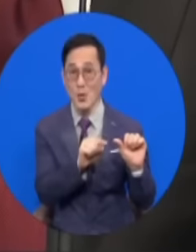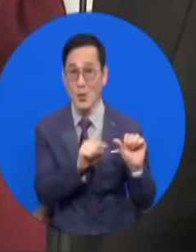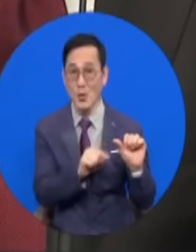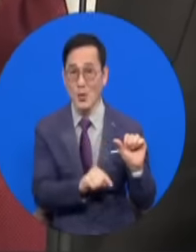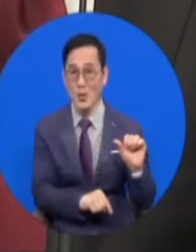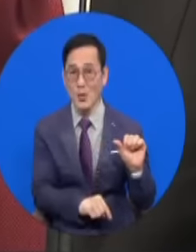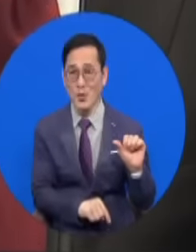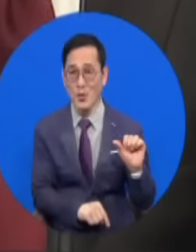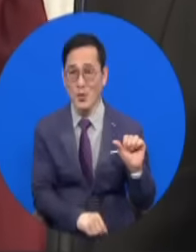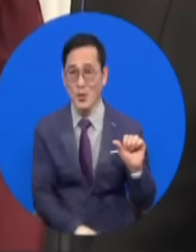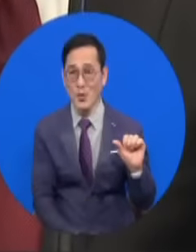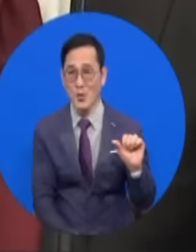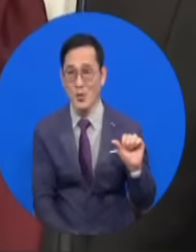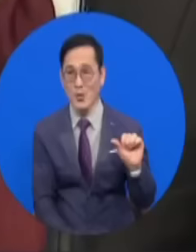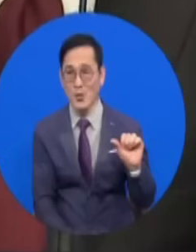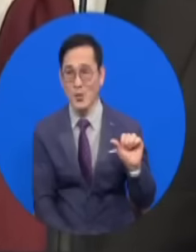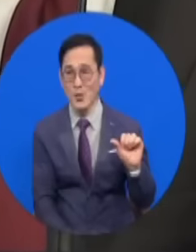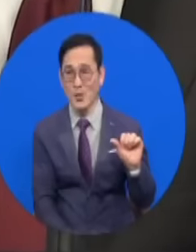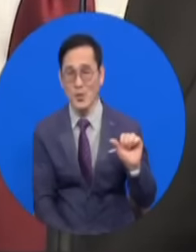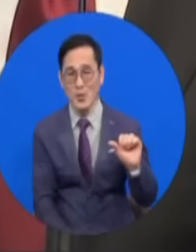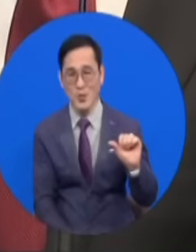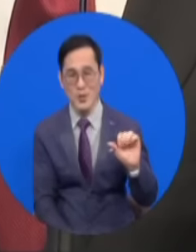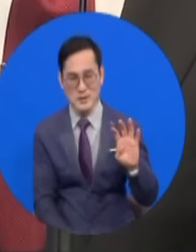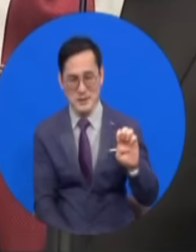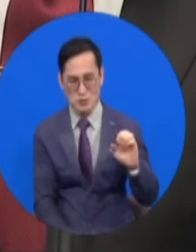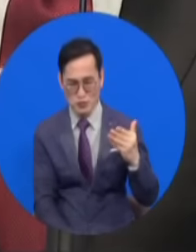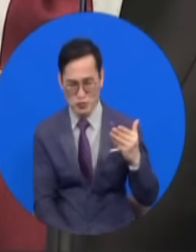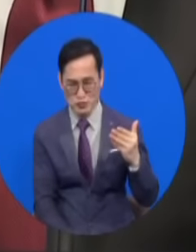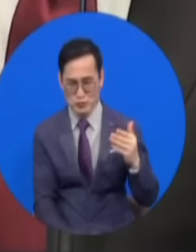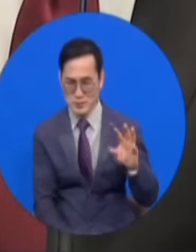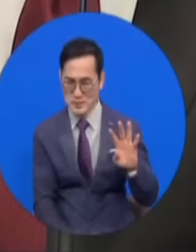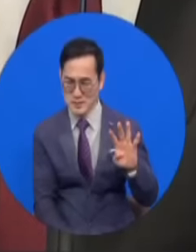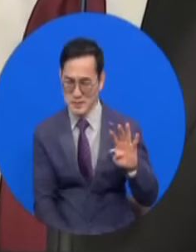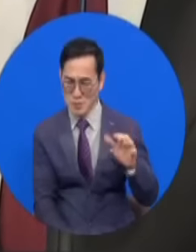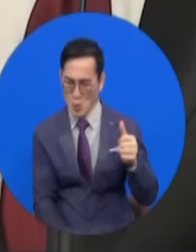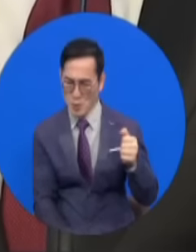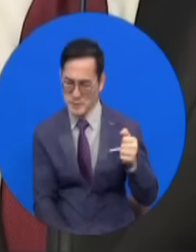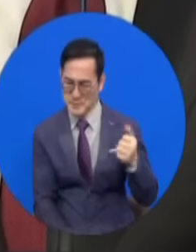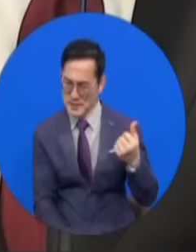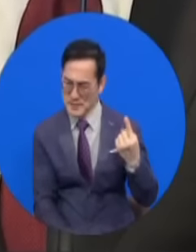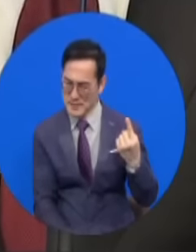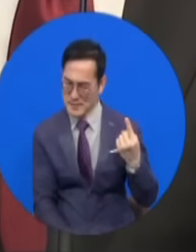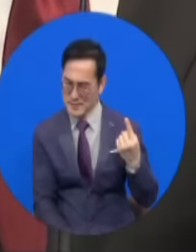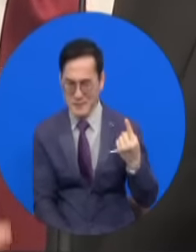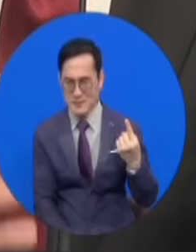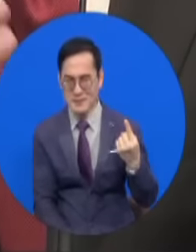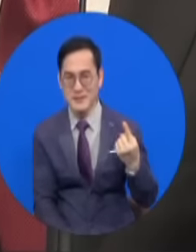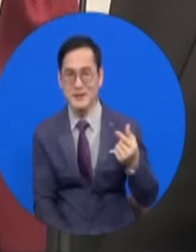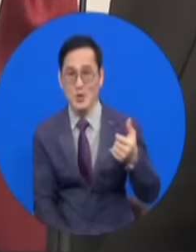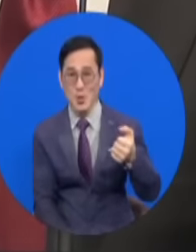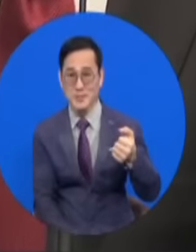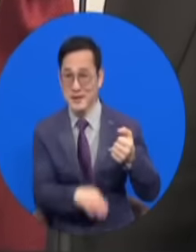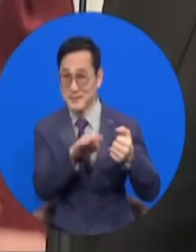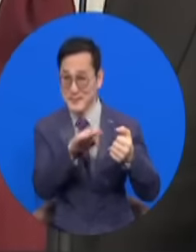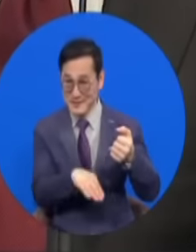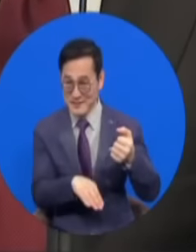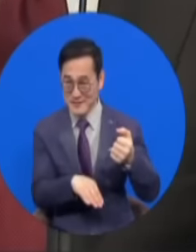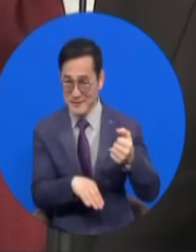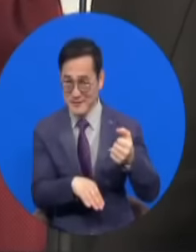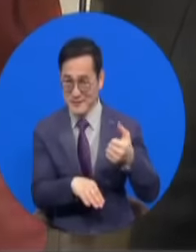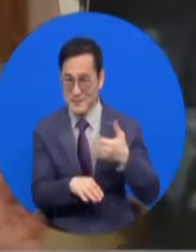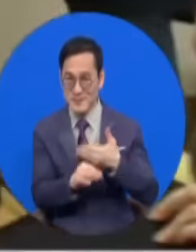네네. 49가 될 수도 있고 51이 될 수도 있는 거거든요. 그렇죠. 근데 이제 결선이 갈 수도 있고 안 갈 수도 있을 정도로 지금 상당히 한동훈 그